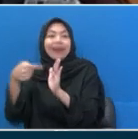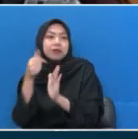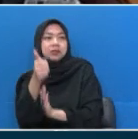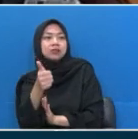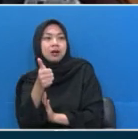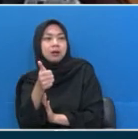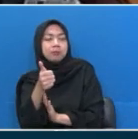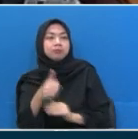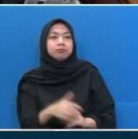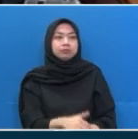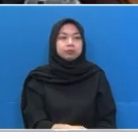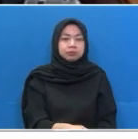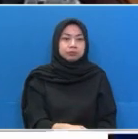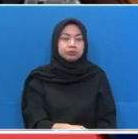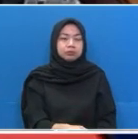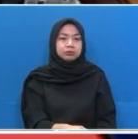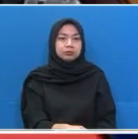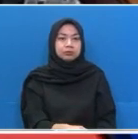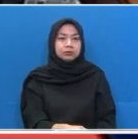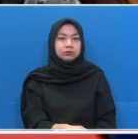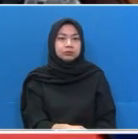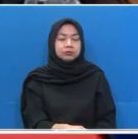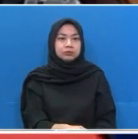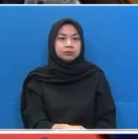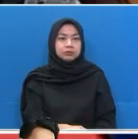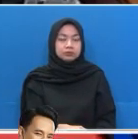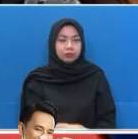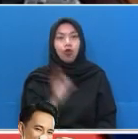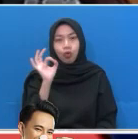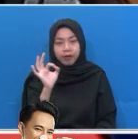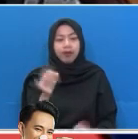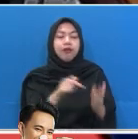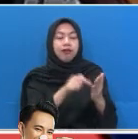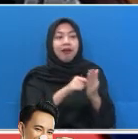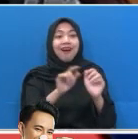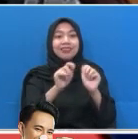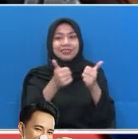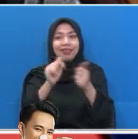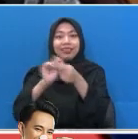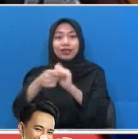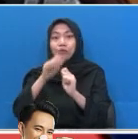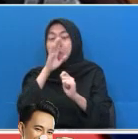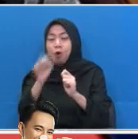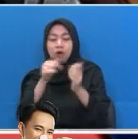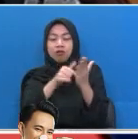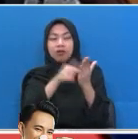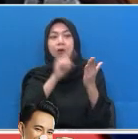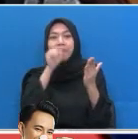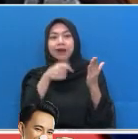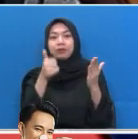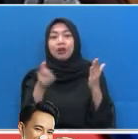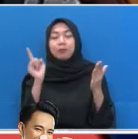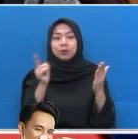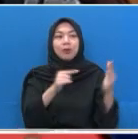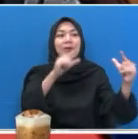seperti itu berarti bisa dijadikan sebagai alat bukti karena salah satu item dari